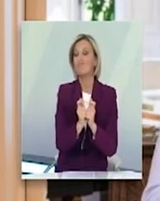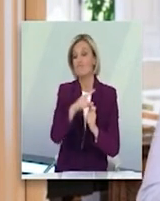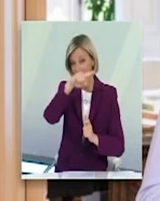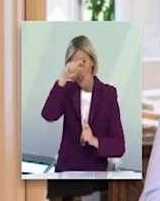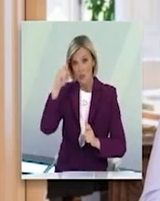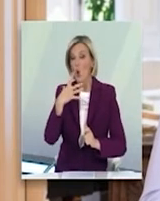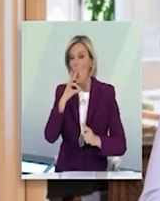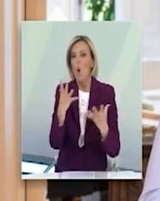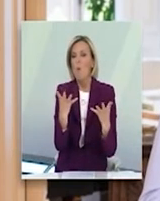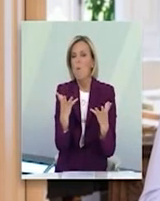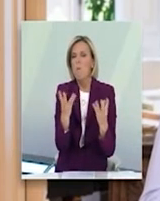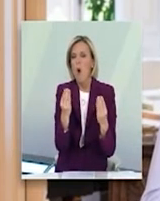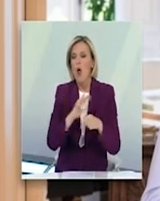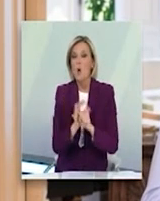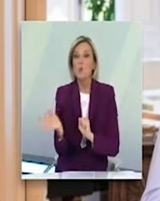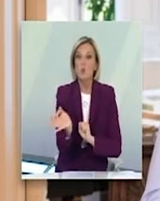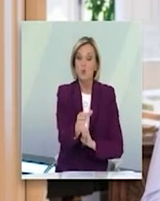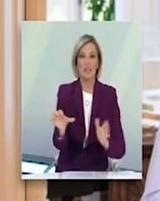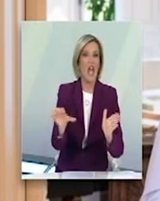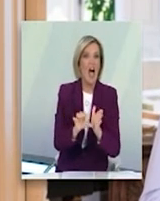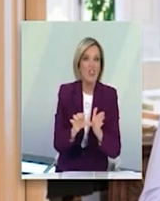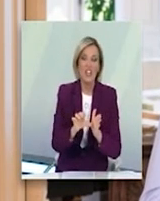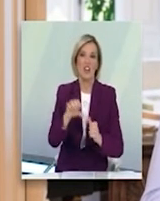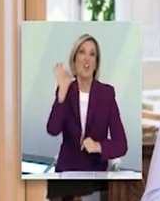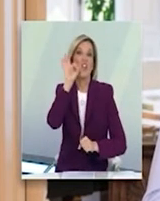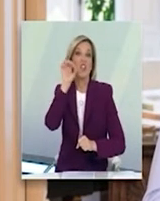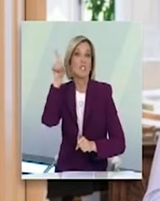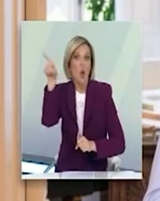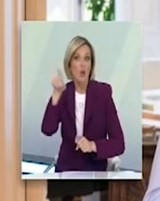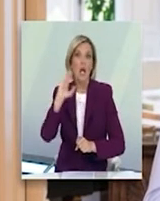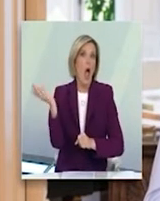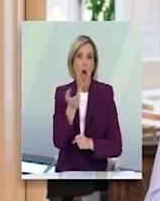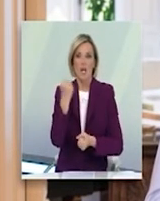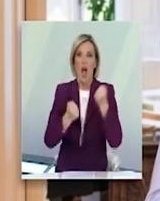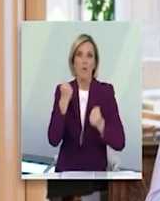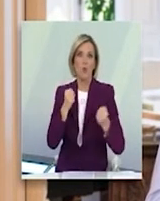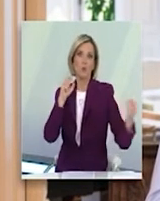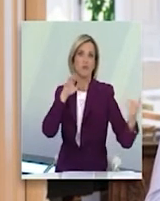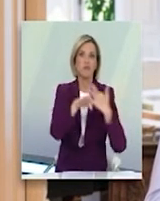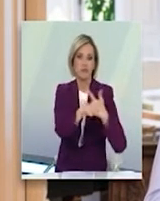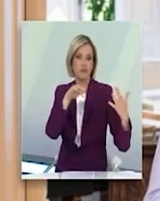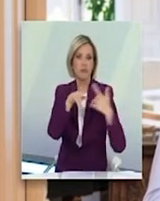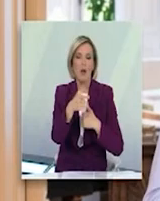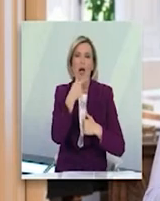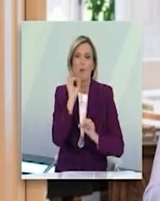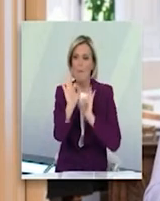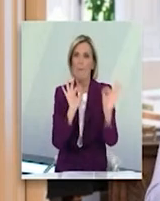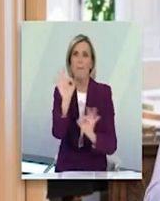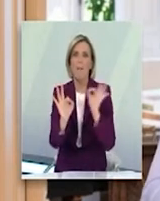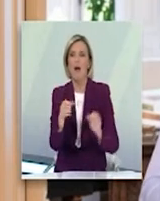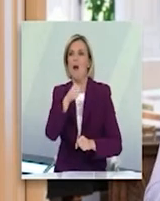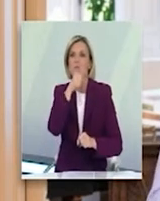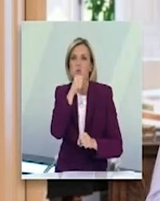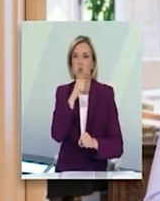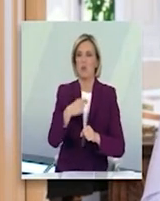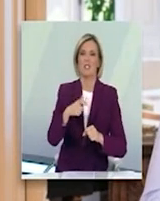πολλούς φορείς του COVID. Η μαζική μετακίνησή τους ενέχει τον κίνδυνο να διασπείρει τον ιό παντού. Και ξέρουμε ότι οι